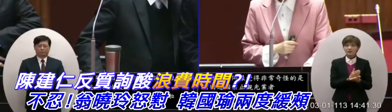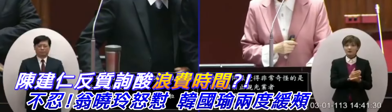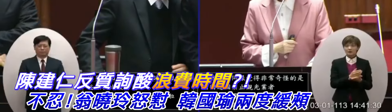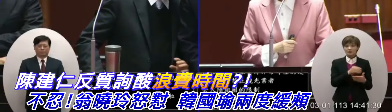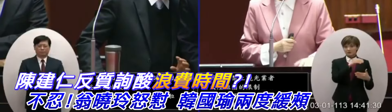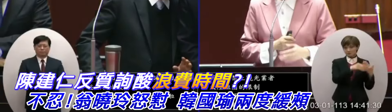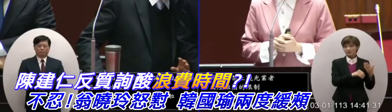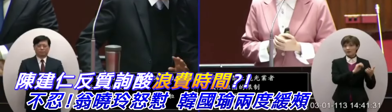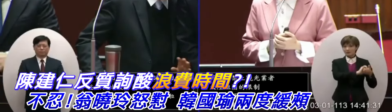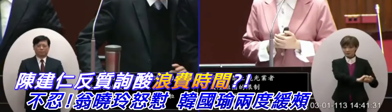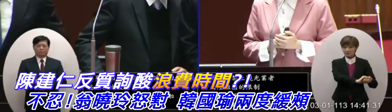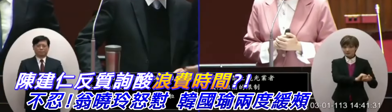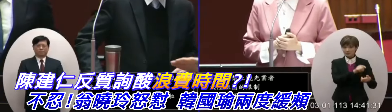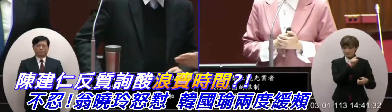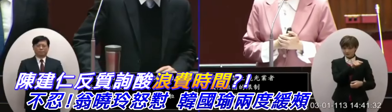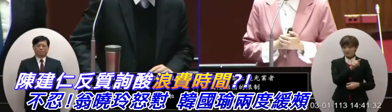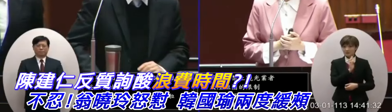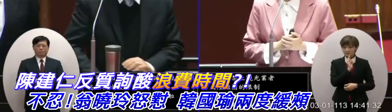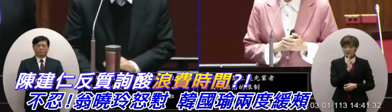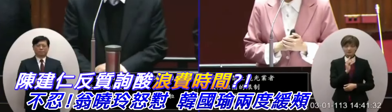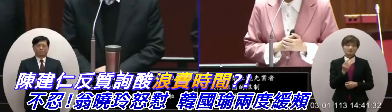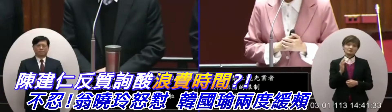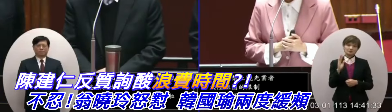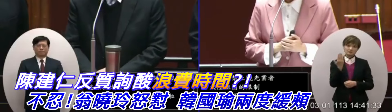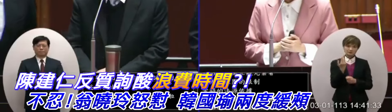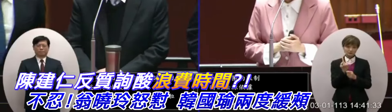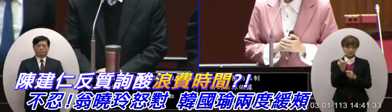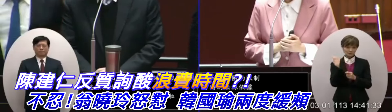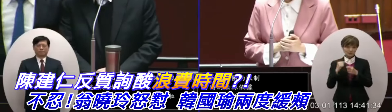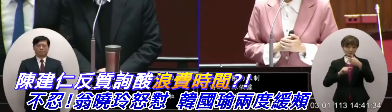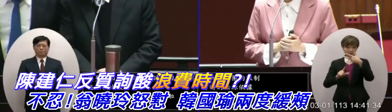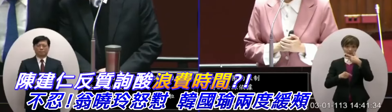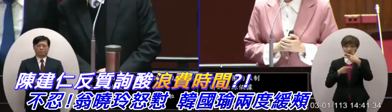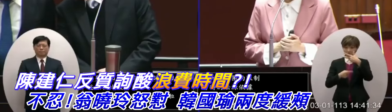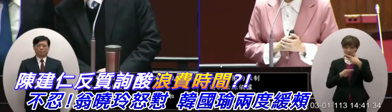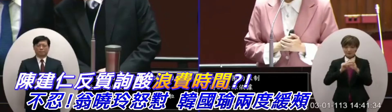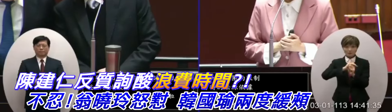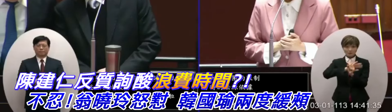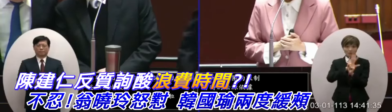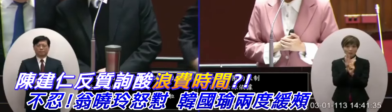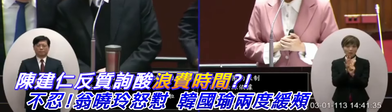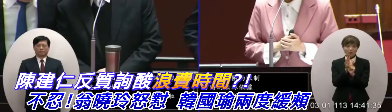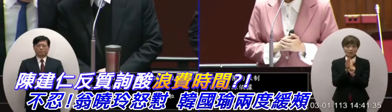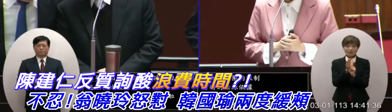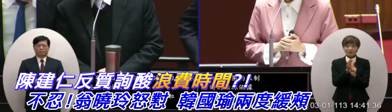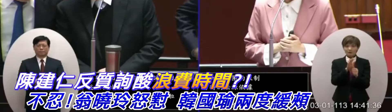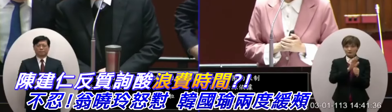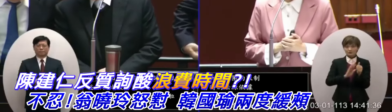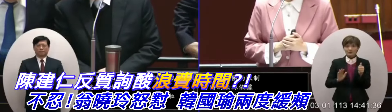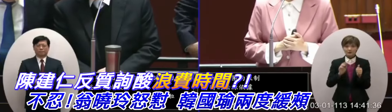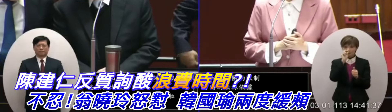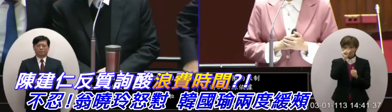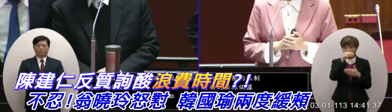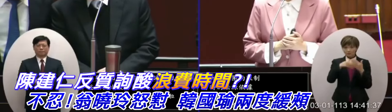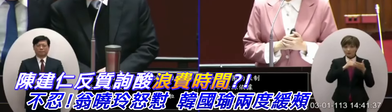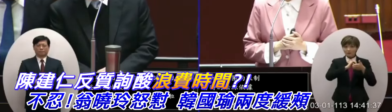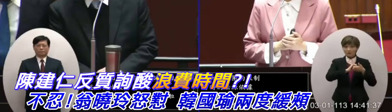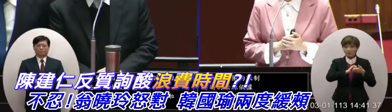不是 在去年的7月1号，新冠肺炎特别条例已经废止